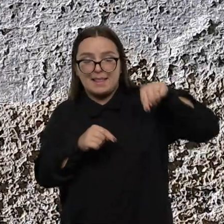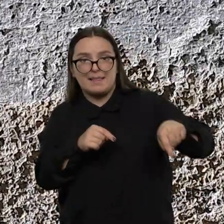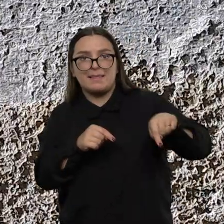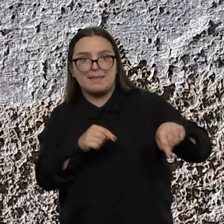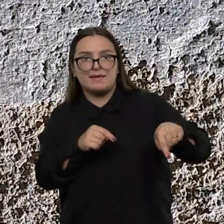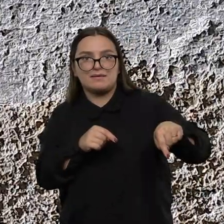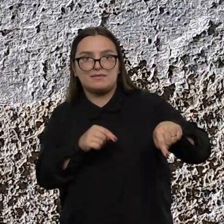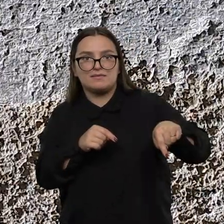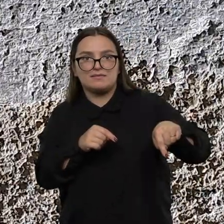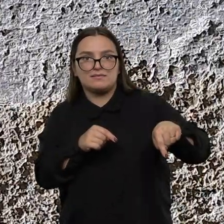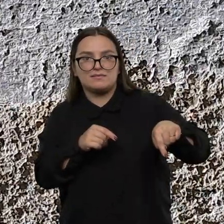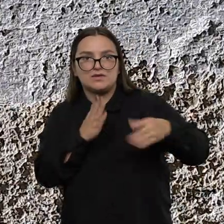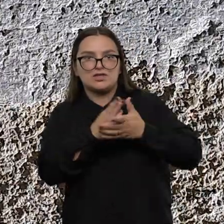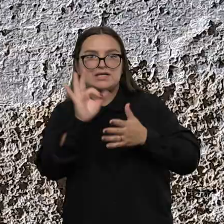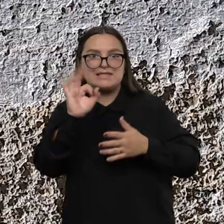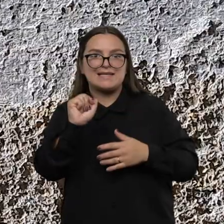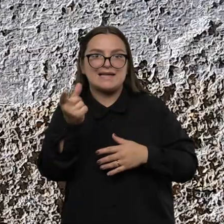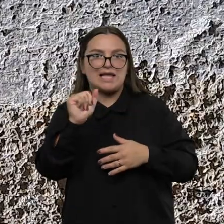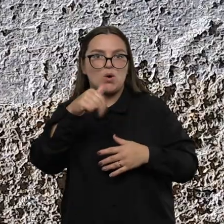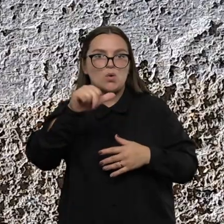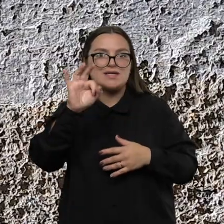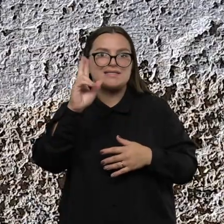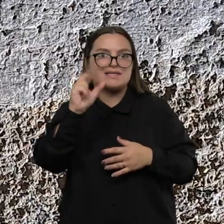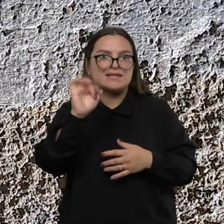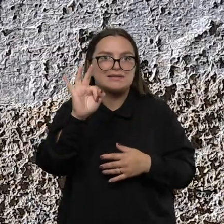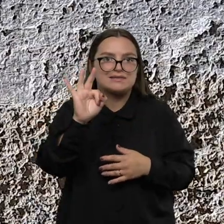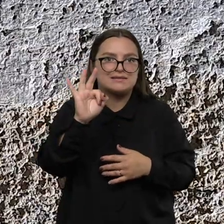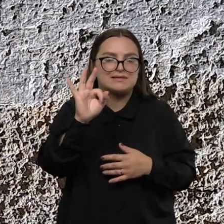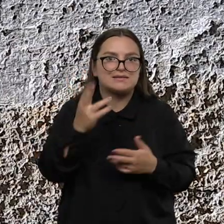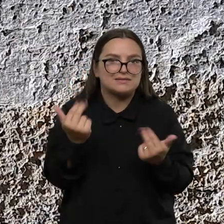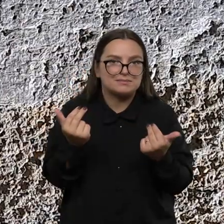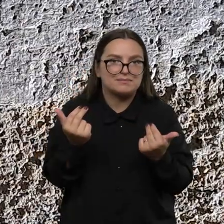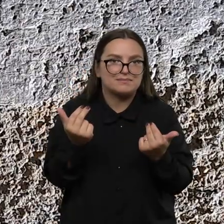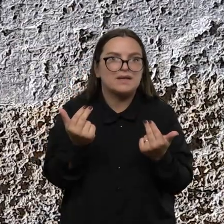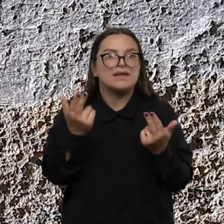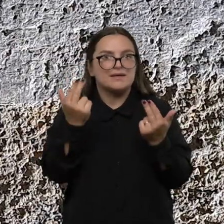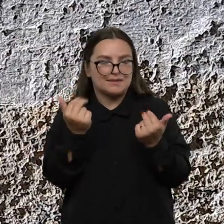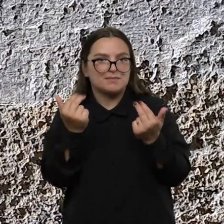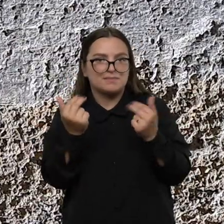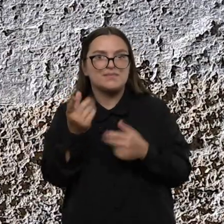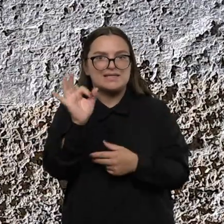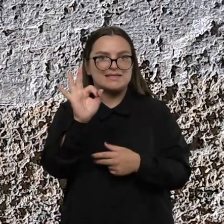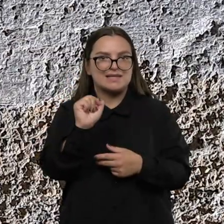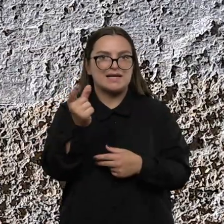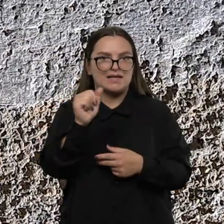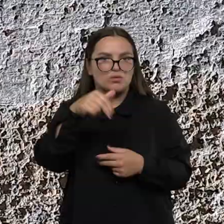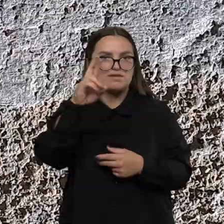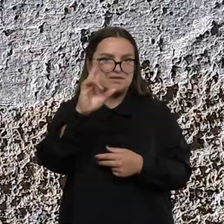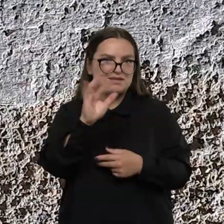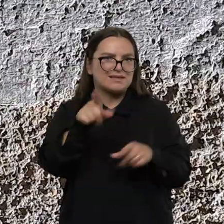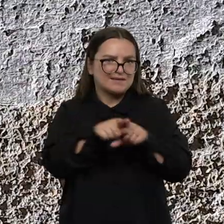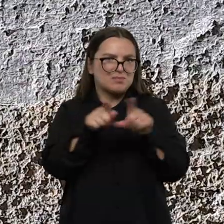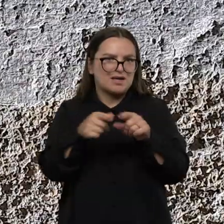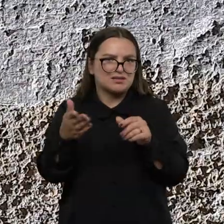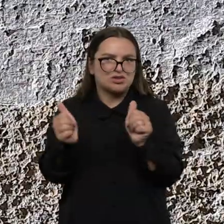man atrodo Sadauskas ir B, ko gero, priekyje. Sadauskas irgi vietinė pavardė. Taip,